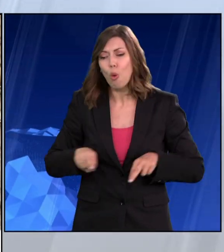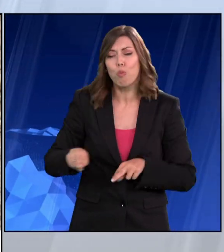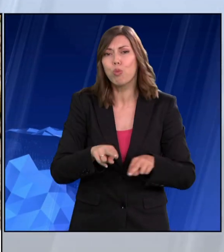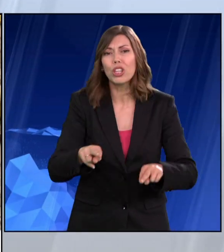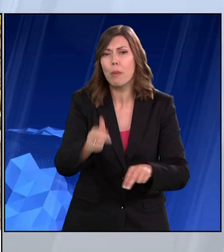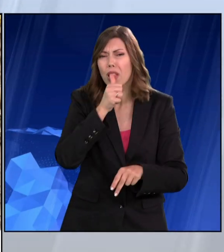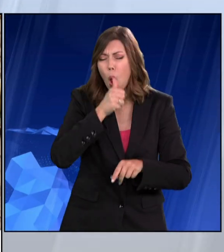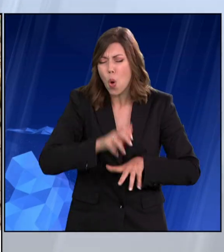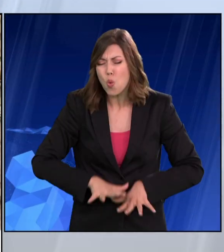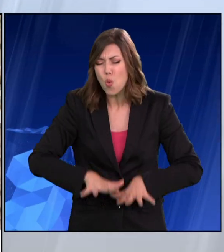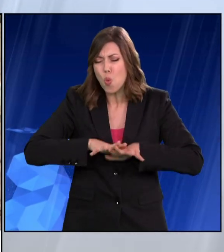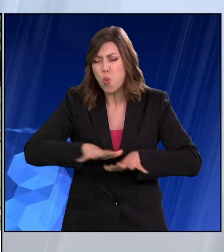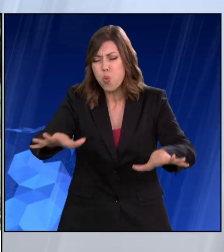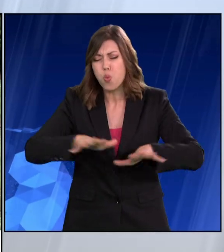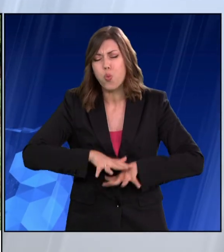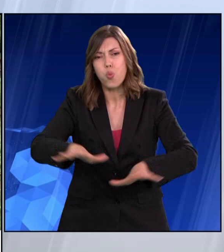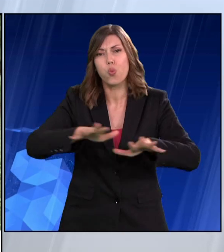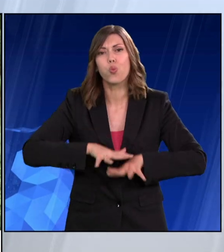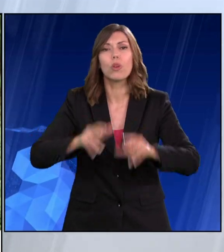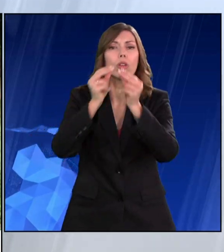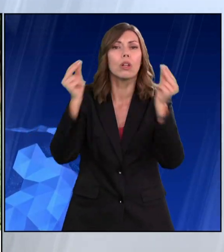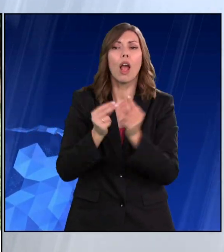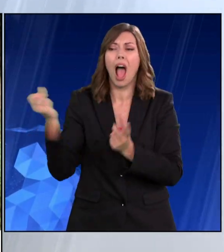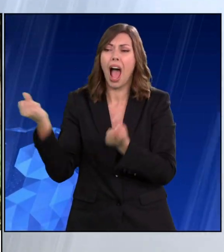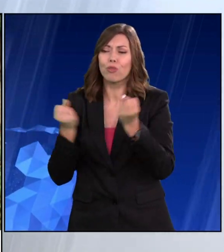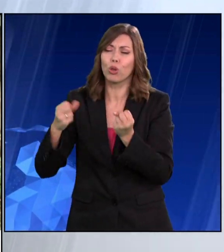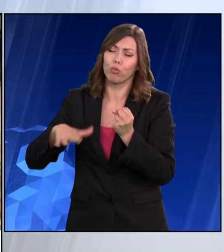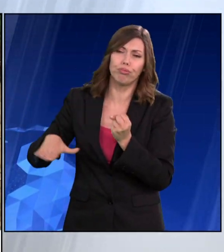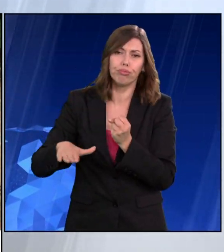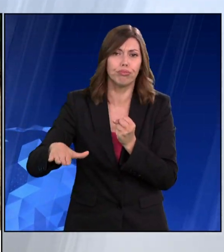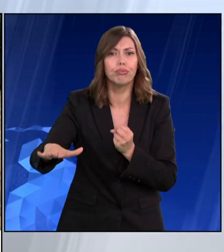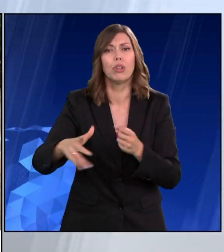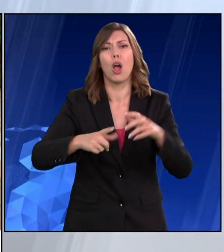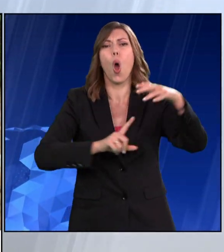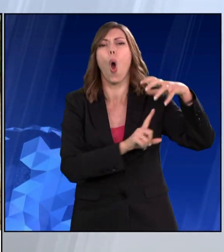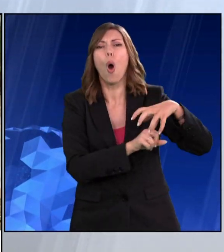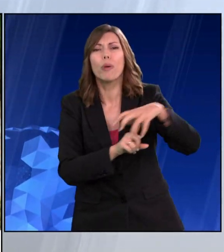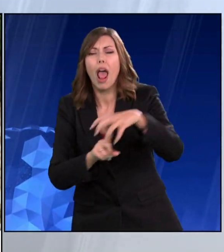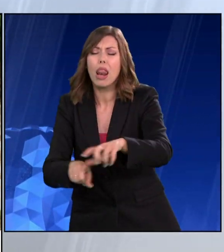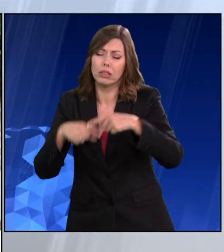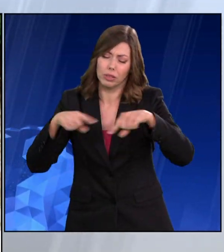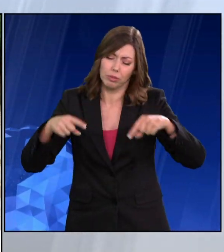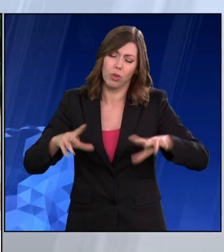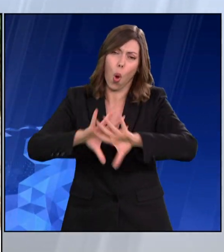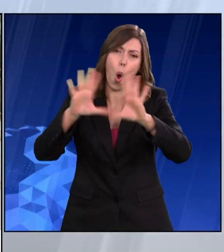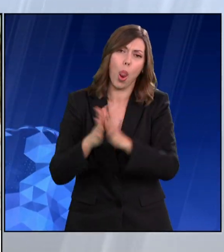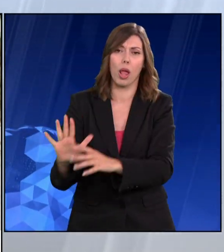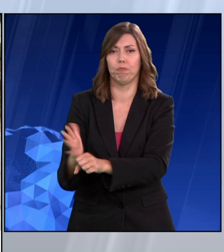ένα αυτοκίνητο που ήταν παρκαρισμένο στην περιοχή, αλλά και ξαπλώστρες και ομπρέλες της παρακείμενης επιχείρησης.